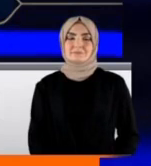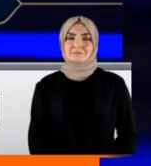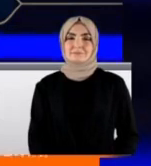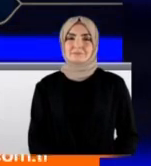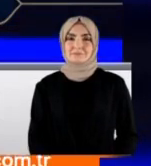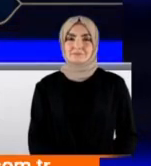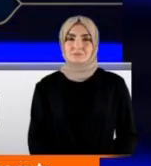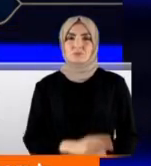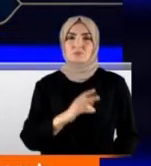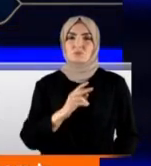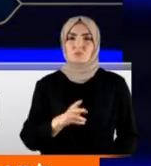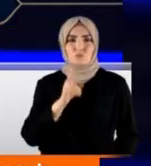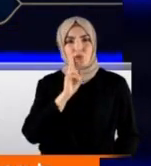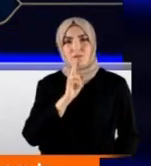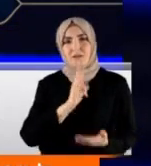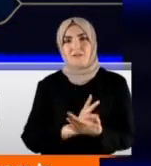Son